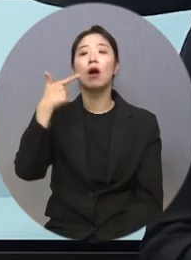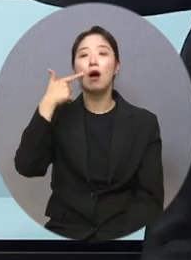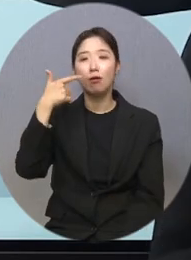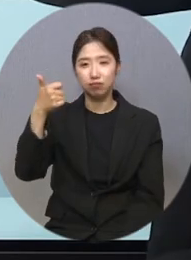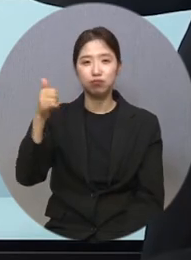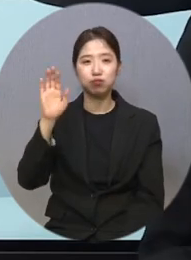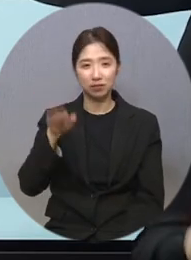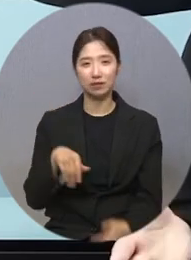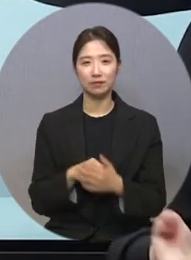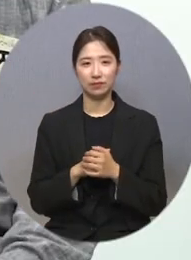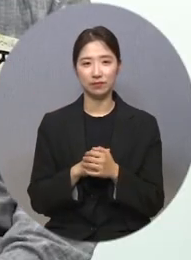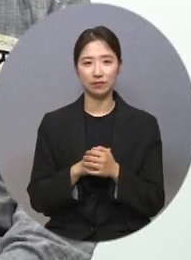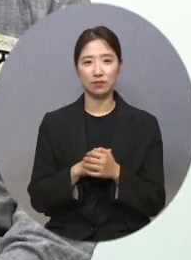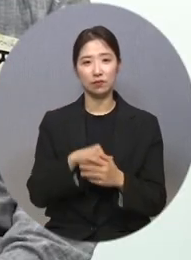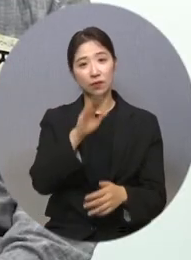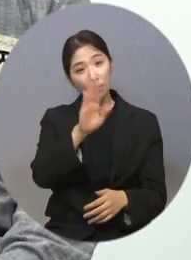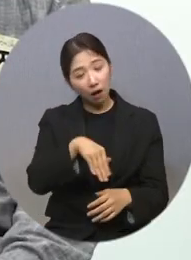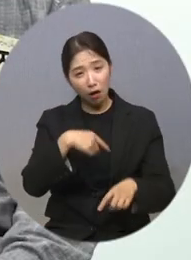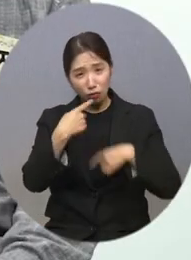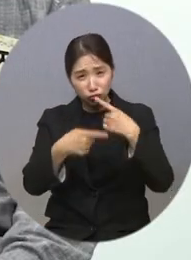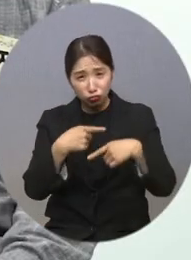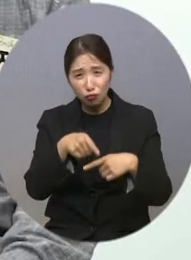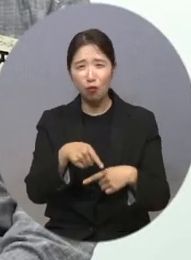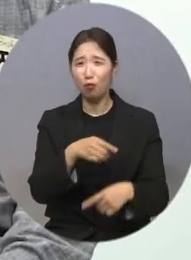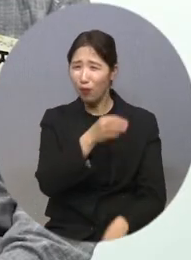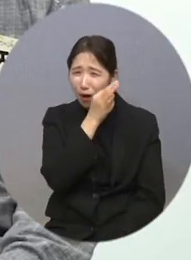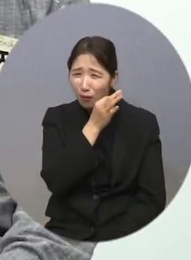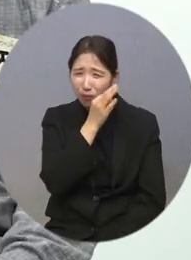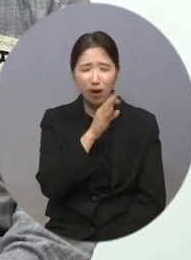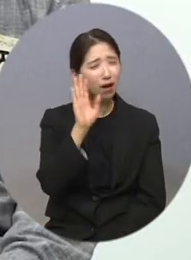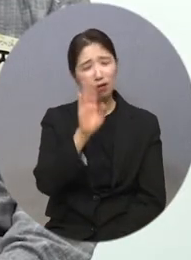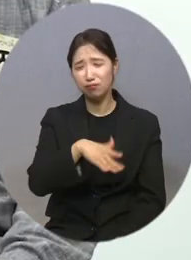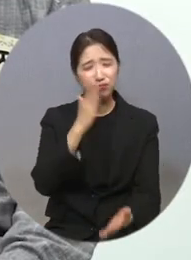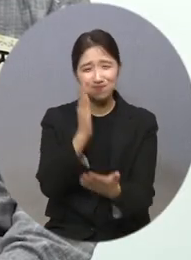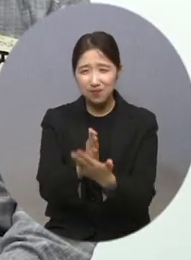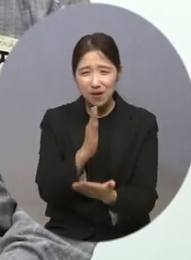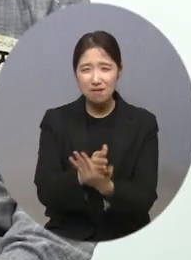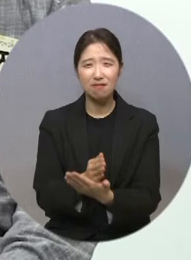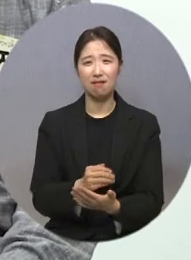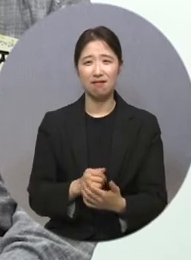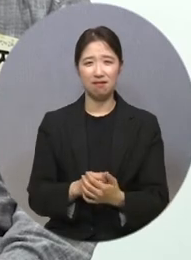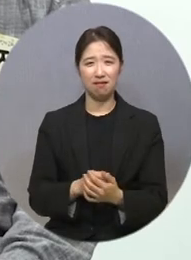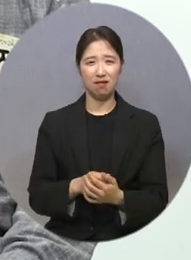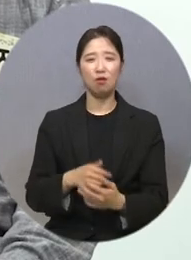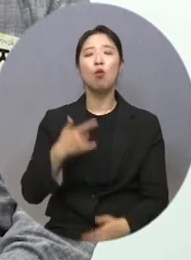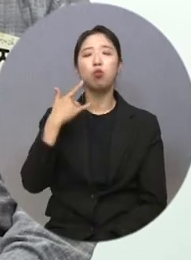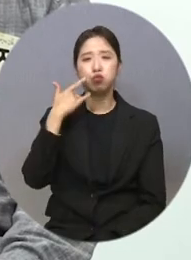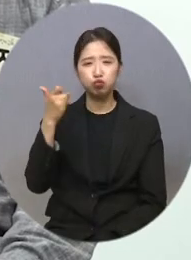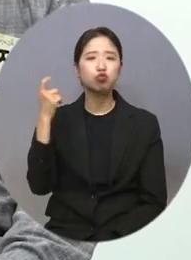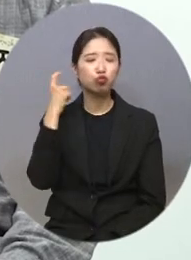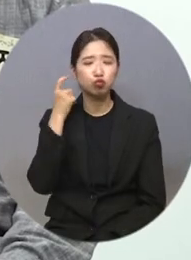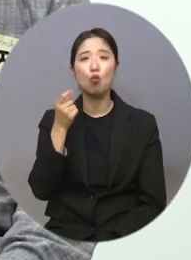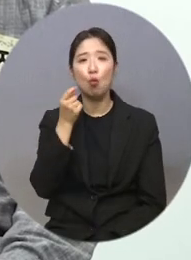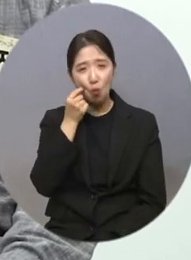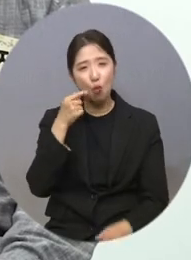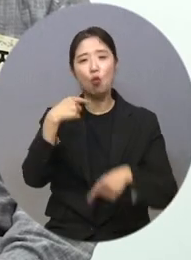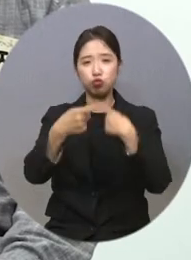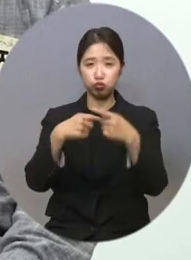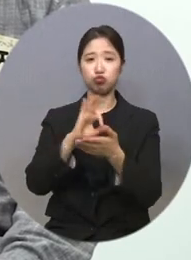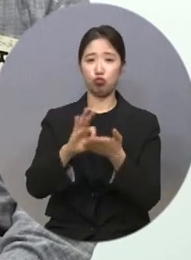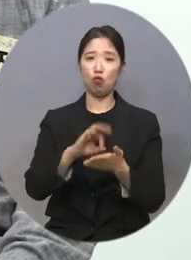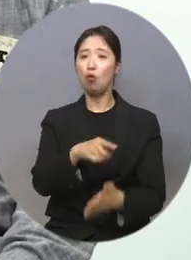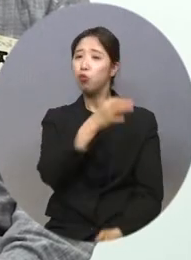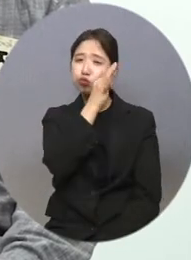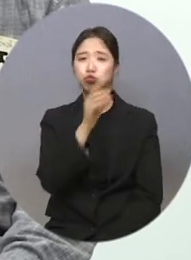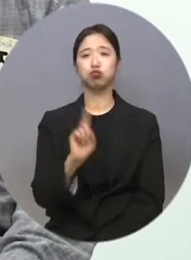아버지께서 수어 쓰는 거 부끄러워? 이렇게 부끄러워한 게 없다. 부모님은 못 듣지만 그래서 수어를 쓰는 건데